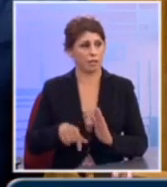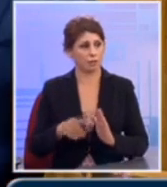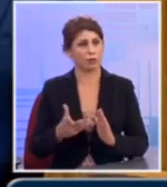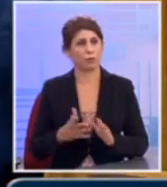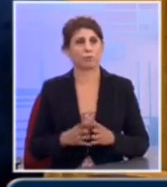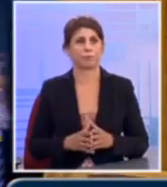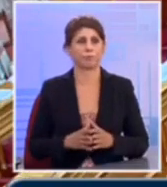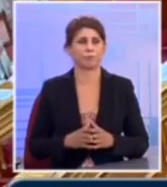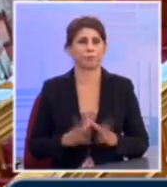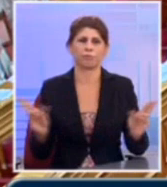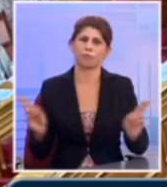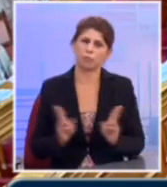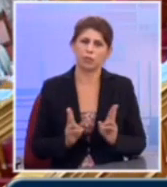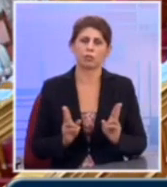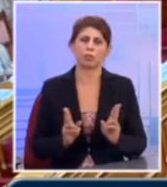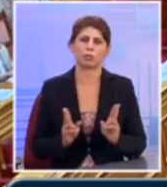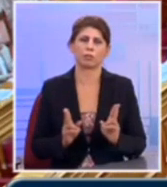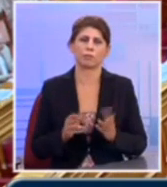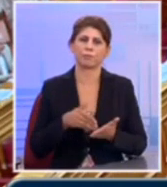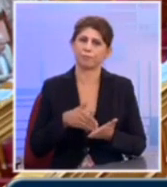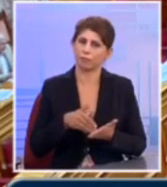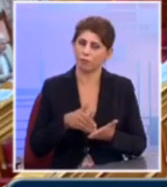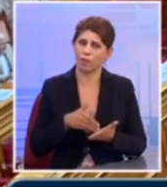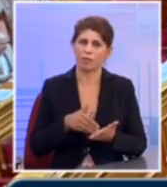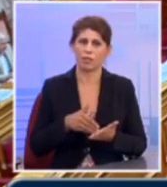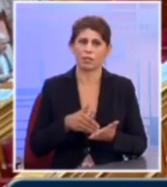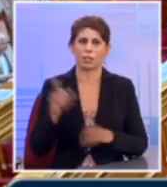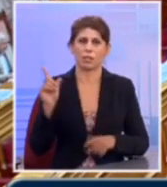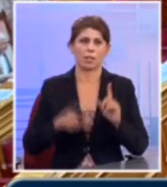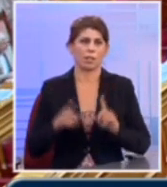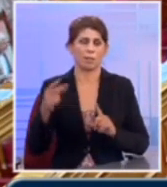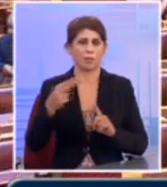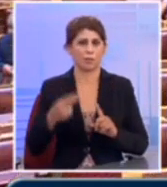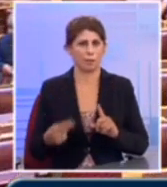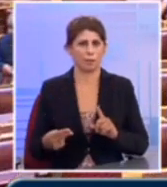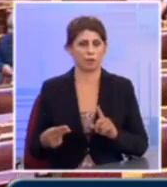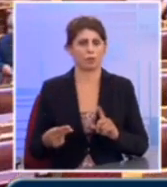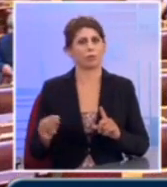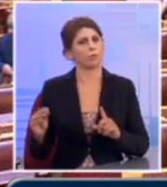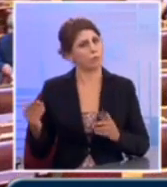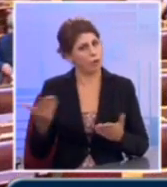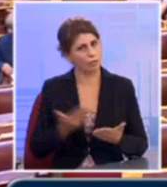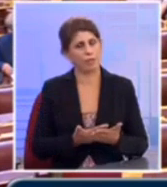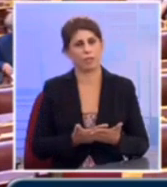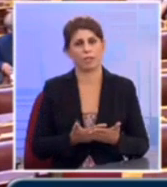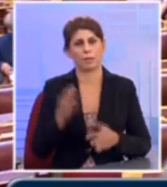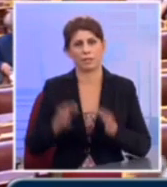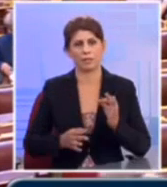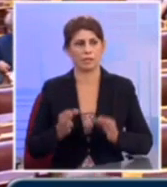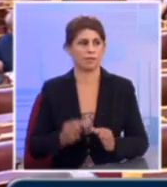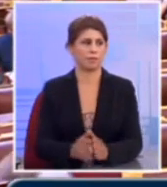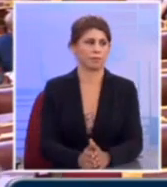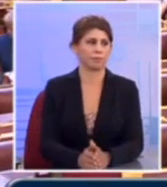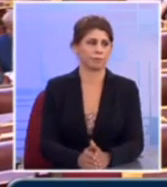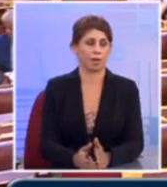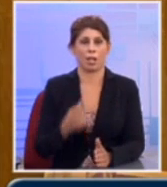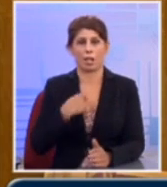θα περιοριστώ στη διευκρίνιση ορισμένων ζητημάτων που έχουν τεθεί από τη συζήτηση